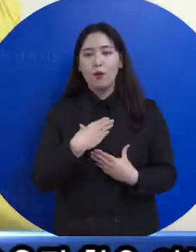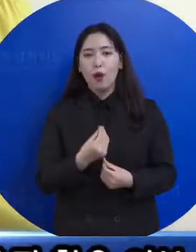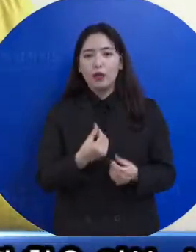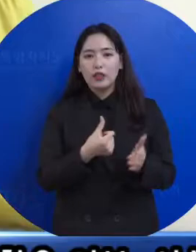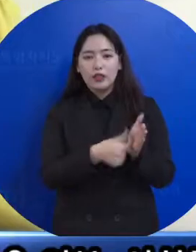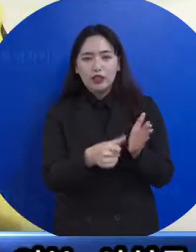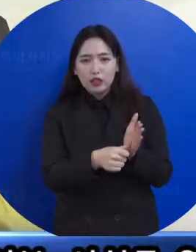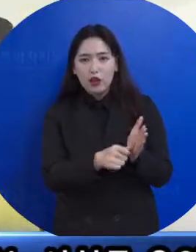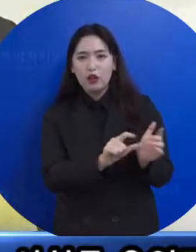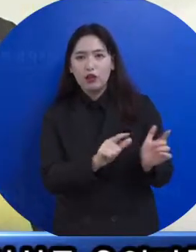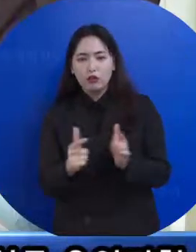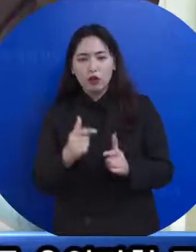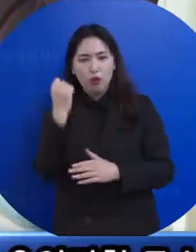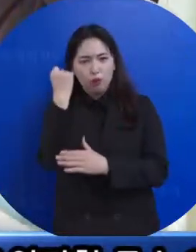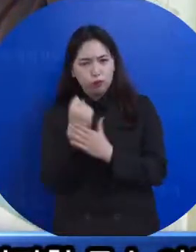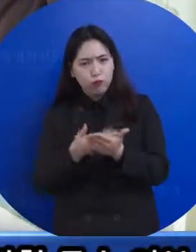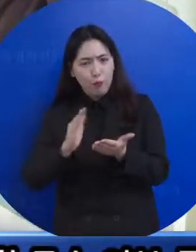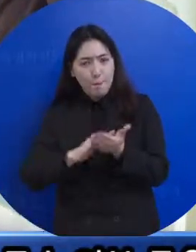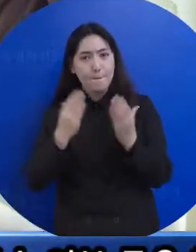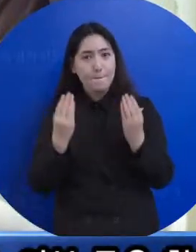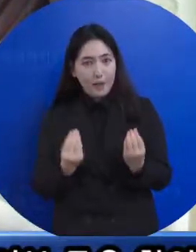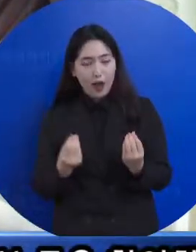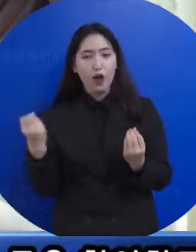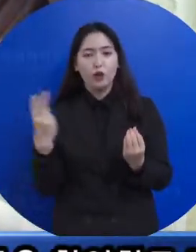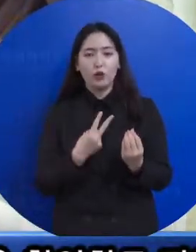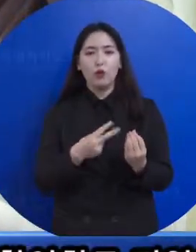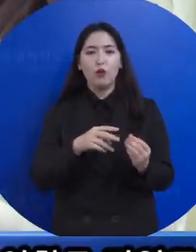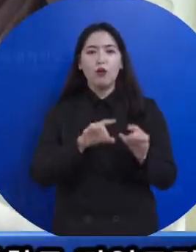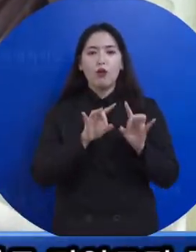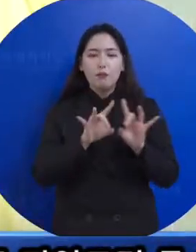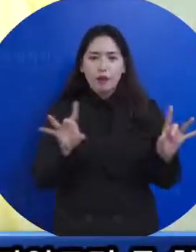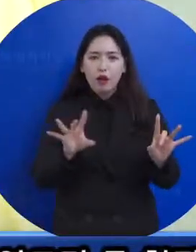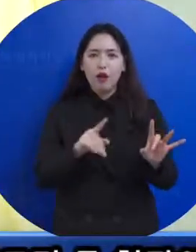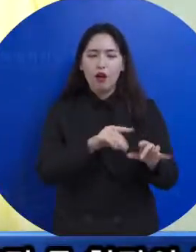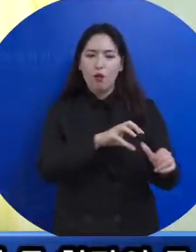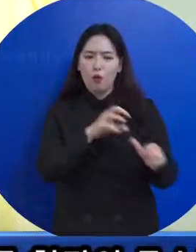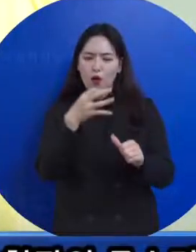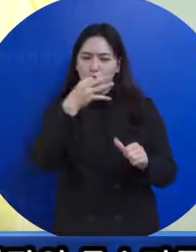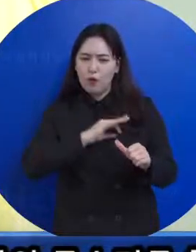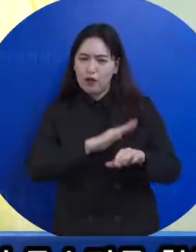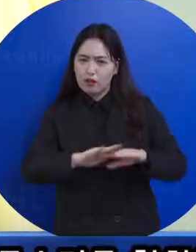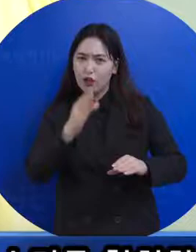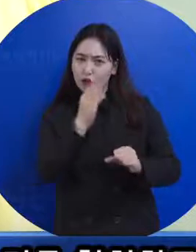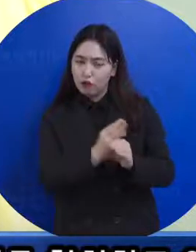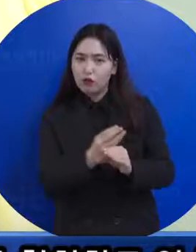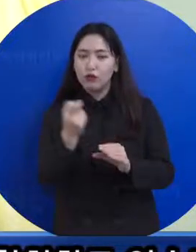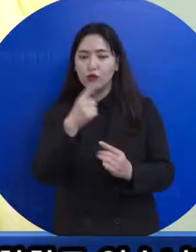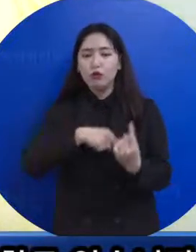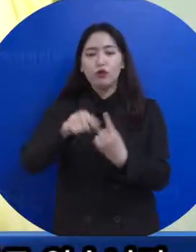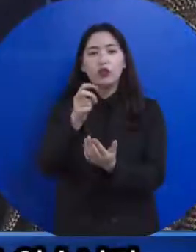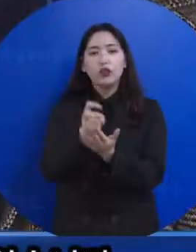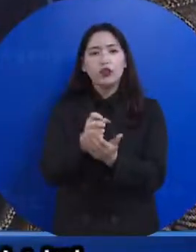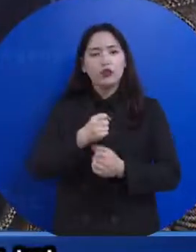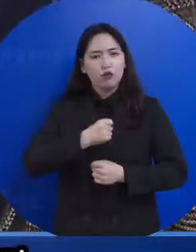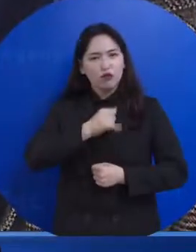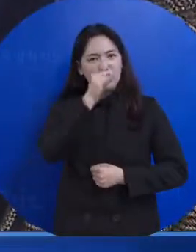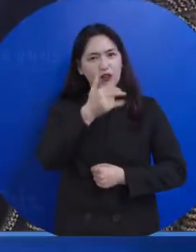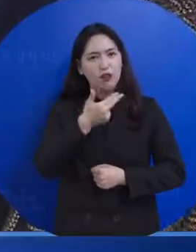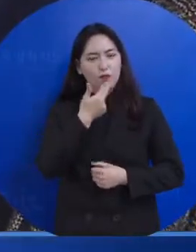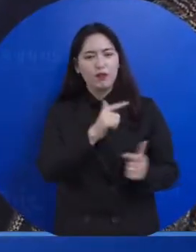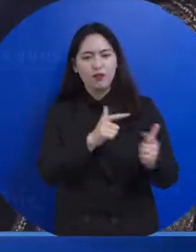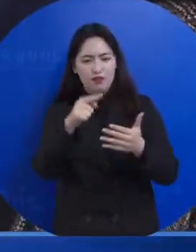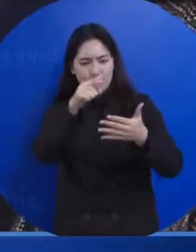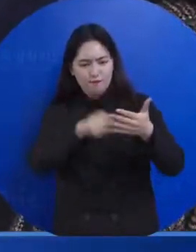안전상태, 편의시설물 노후 보수 여부, 시설물 용도별 효율적 활용 여부, 시설물 운영